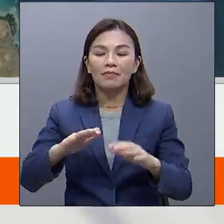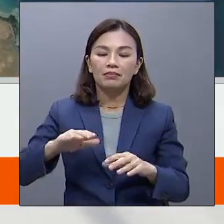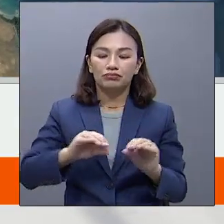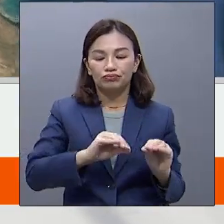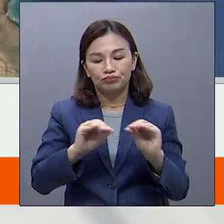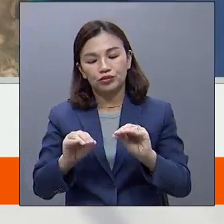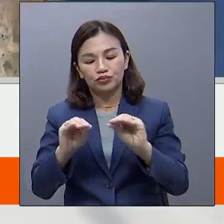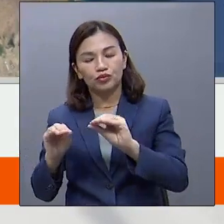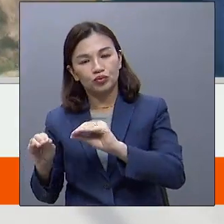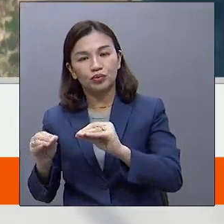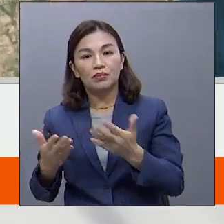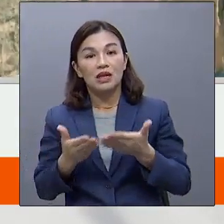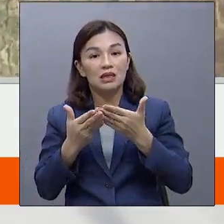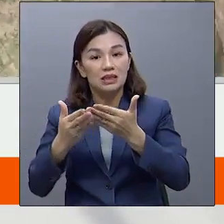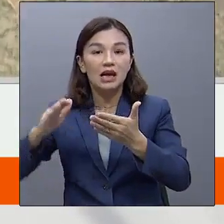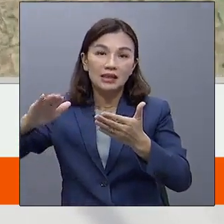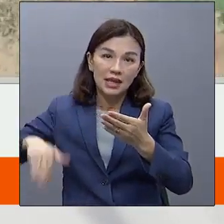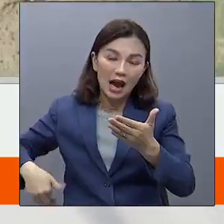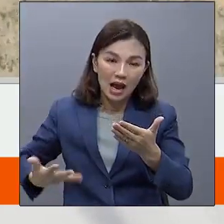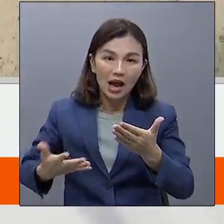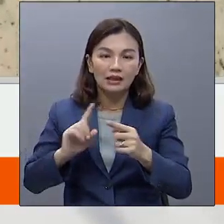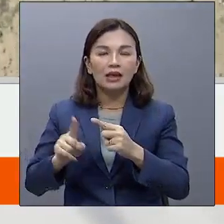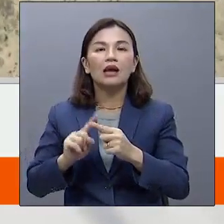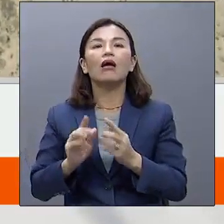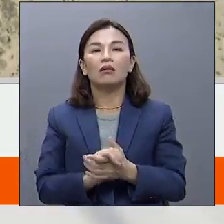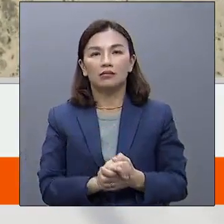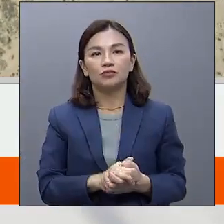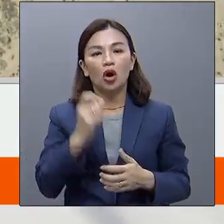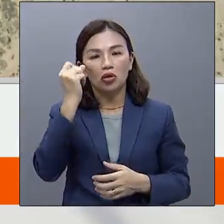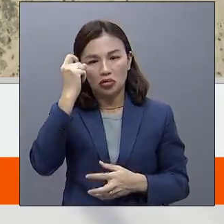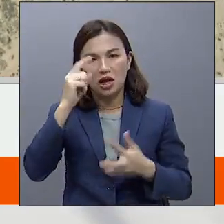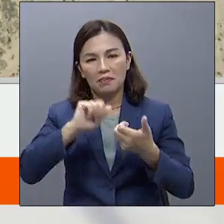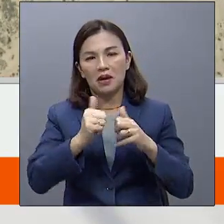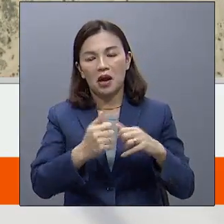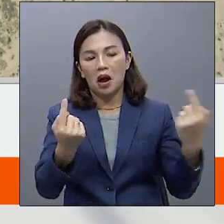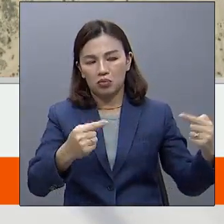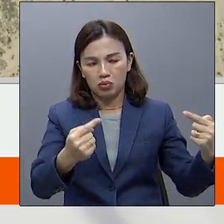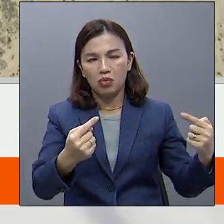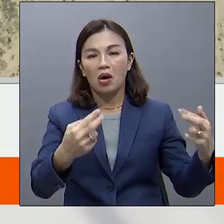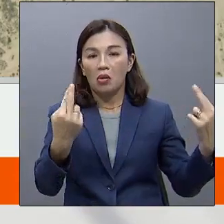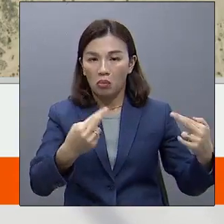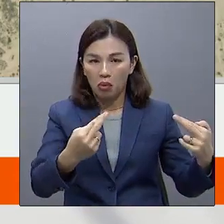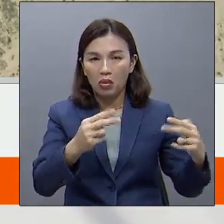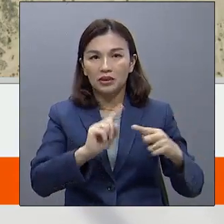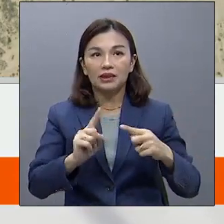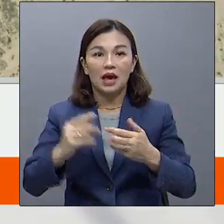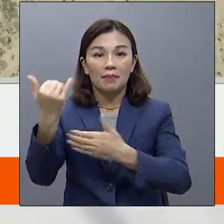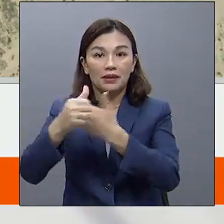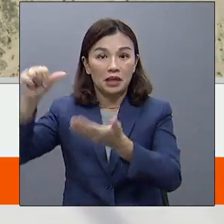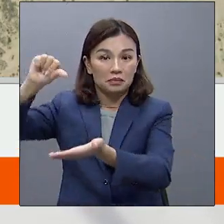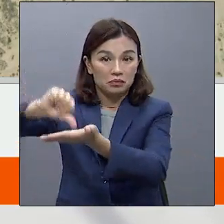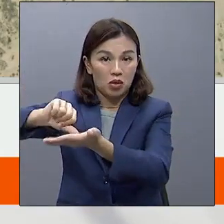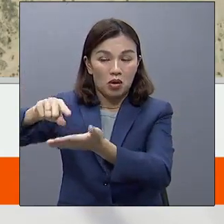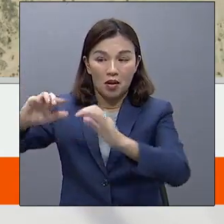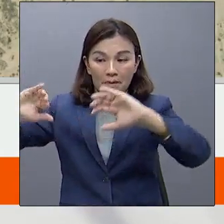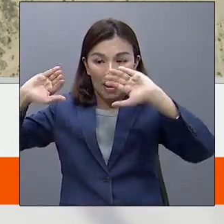เรือบ้างก็ต้องเข้าใจว่ามันเป็นสถานการณ์ไม่ปกตินะครับแต่ก็ทางฝ่ายซาอุดีก็เอ่อรัฐบาลสวัสดีก็ได้ให้